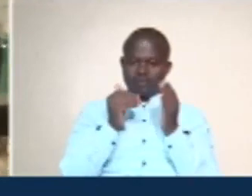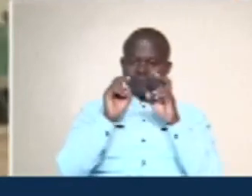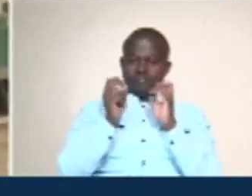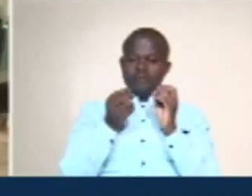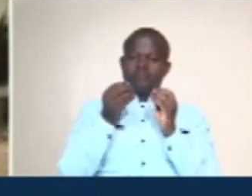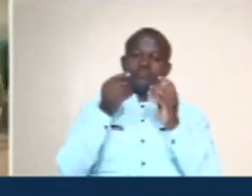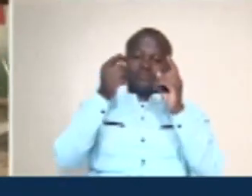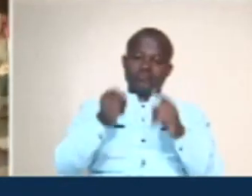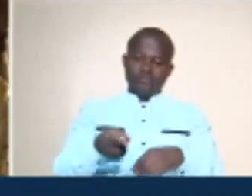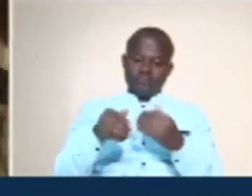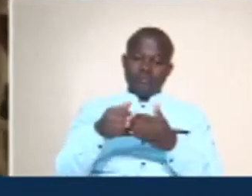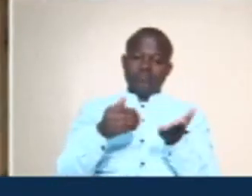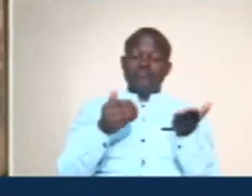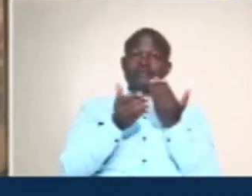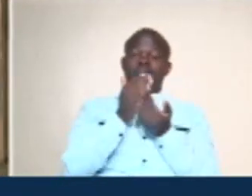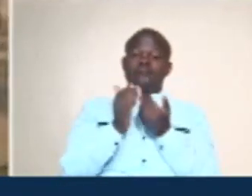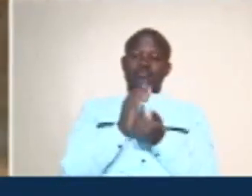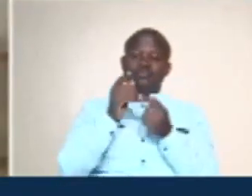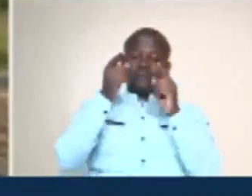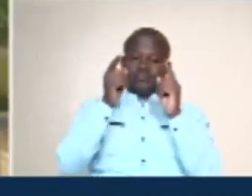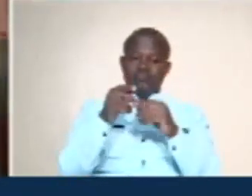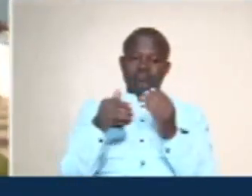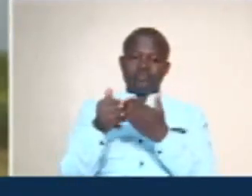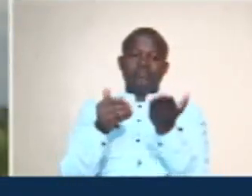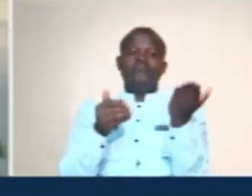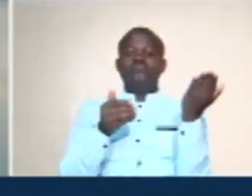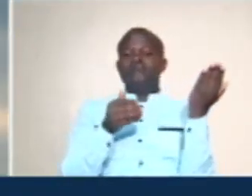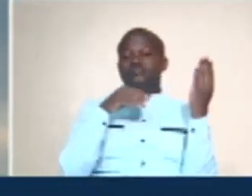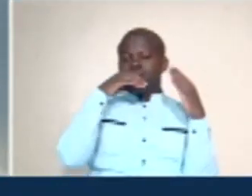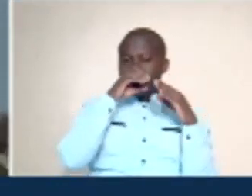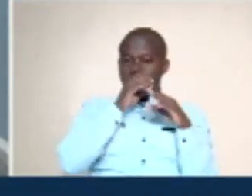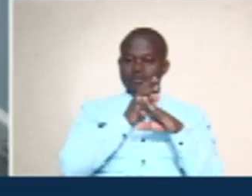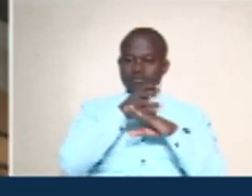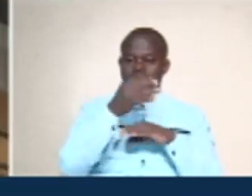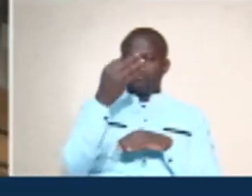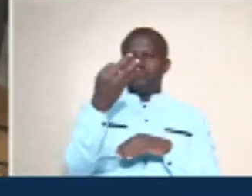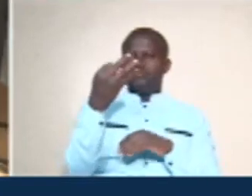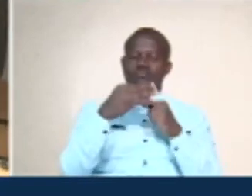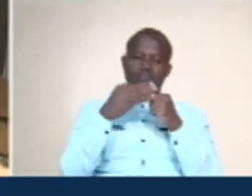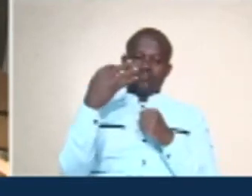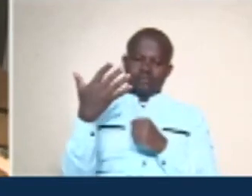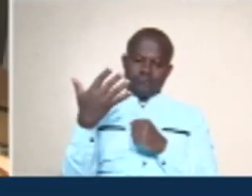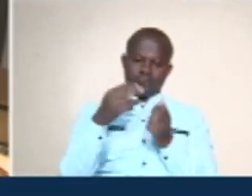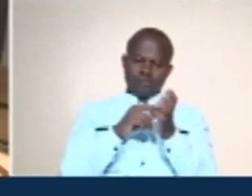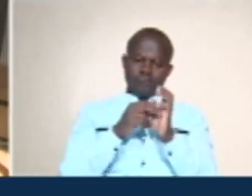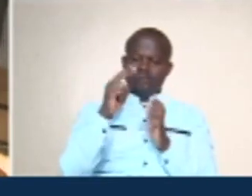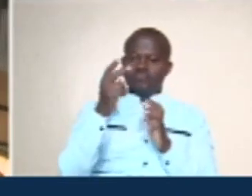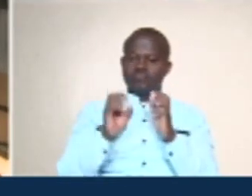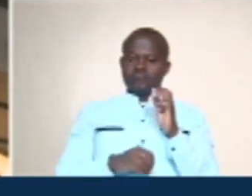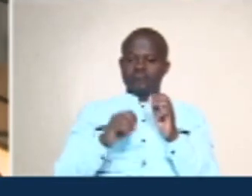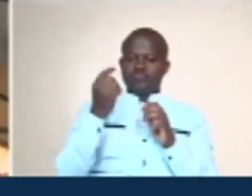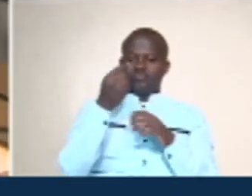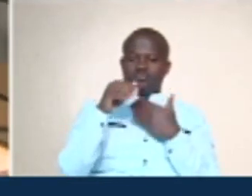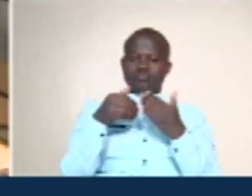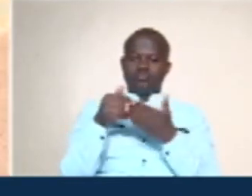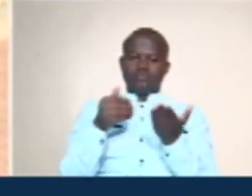izi drone ziza, aborozi bateraga intanga ingurube bari 385, ni ukuvuga 2% gusa